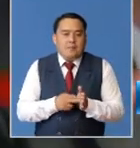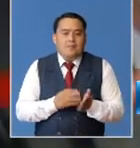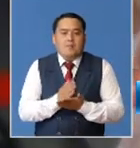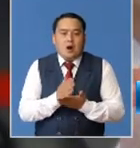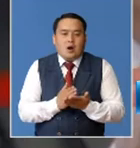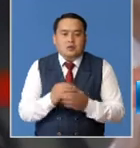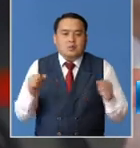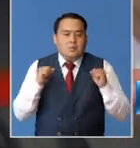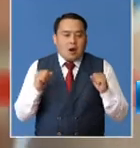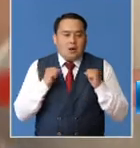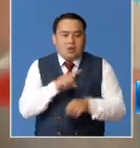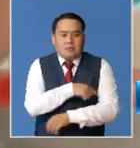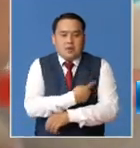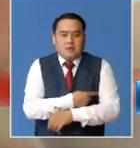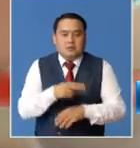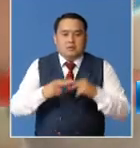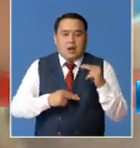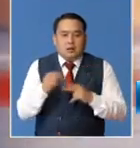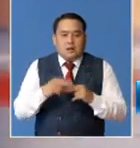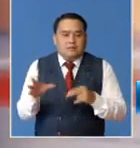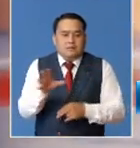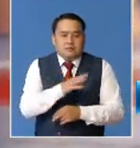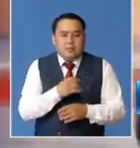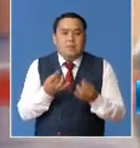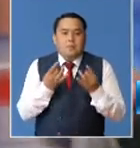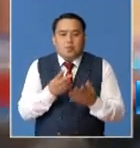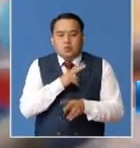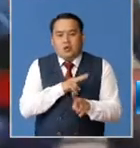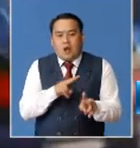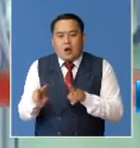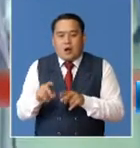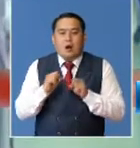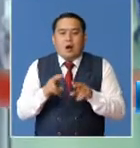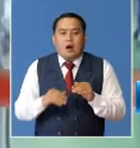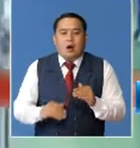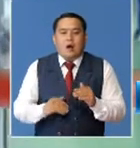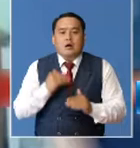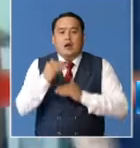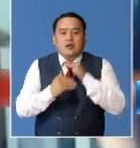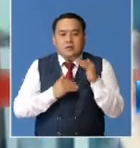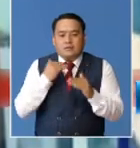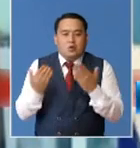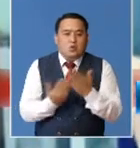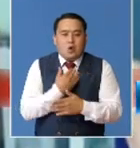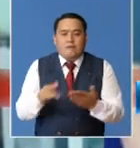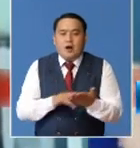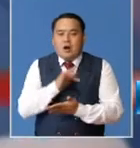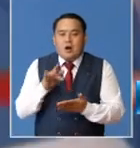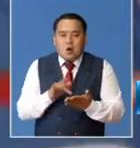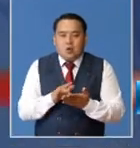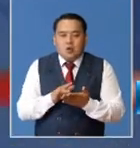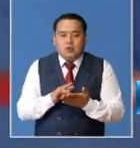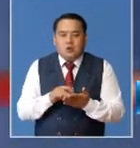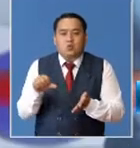политики, спортсмены, медики, строители. Все они не просто наблюдали за тем, как растет на карте мира новая столица, но и